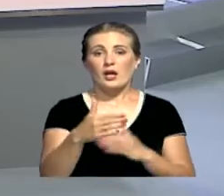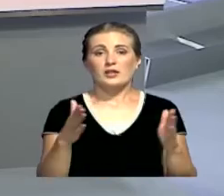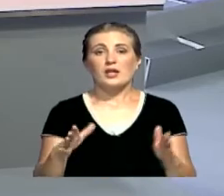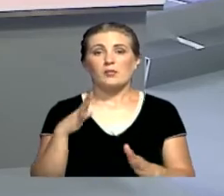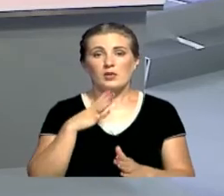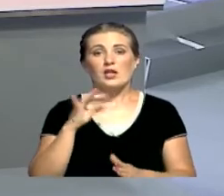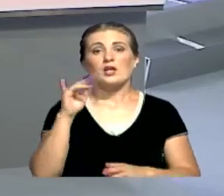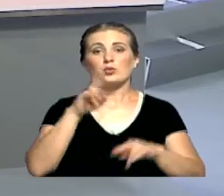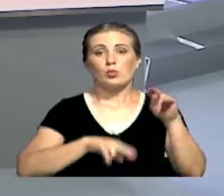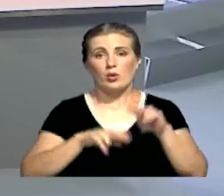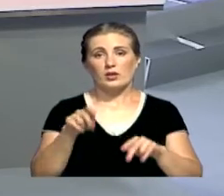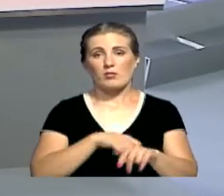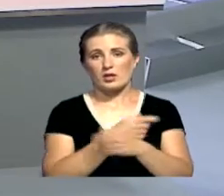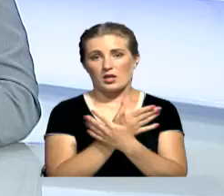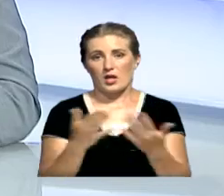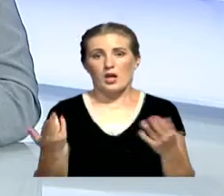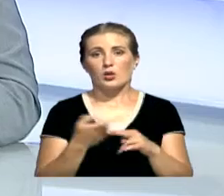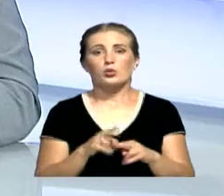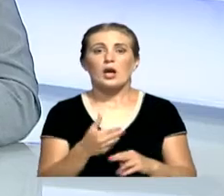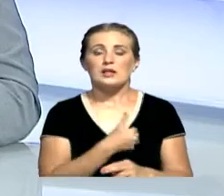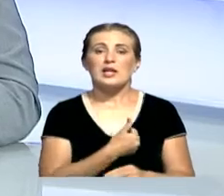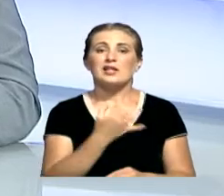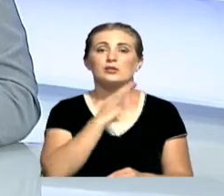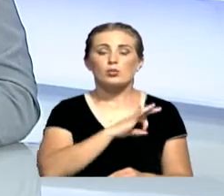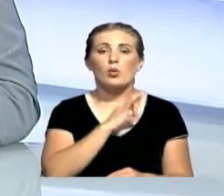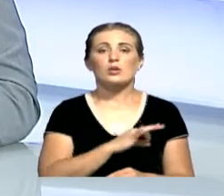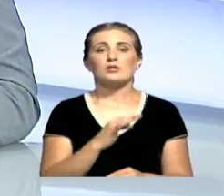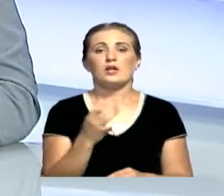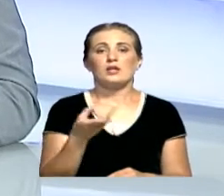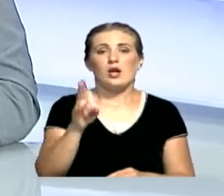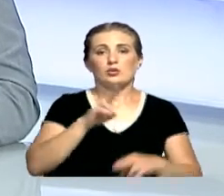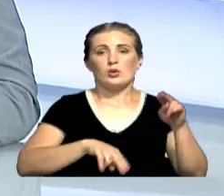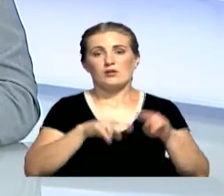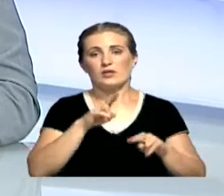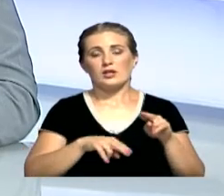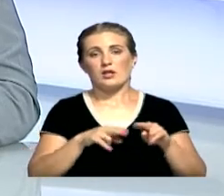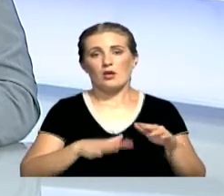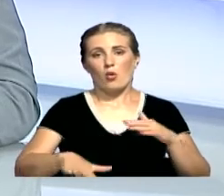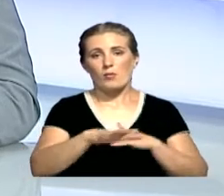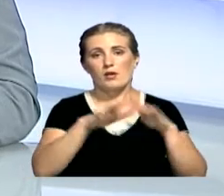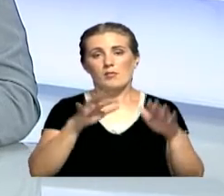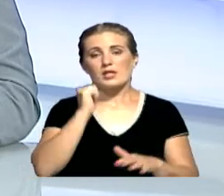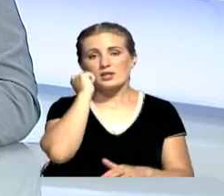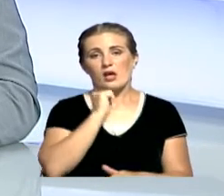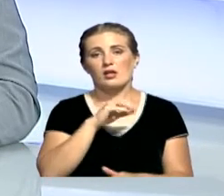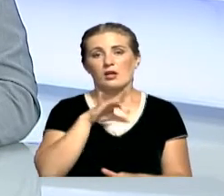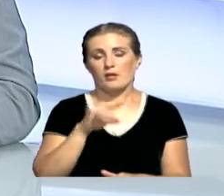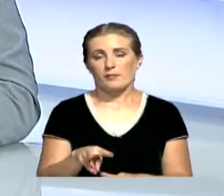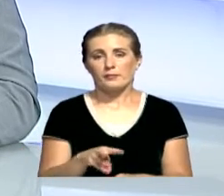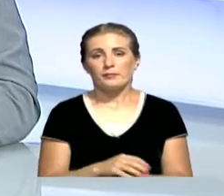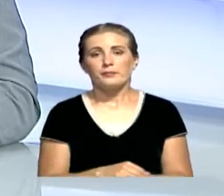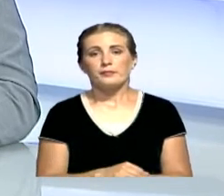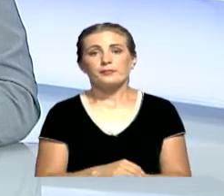числе и строительные материалы которые хотели использовать для строительства социальных объектов старом крыму вот поэтому